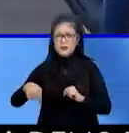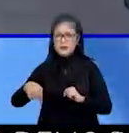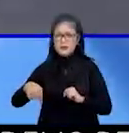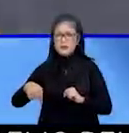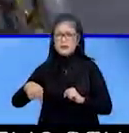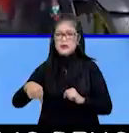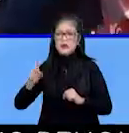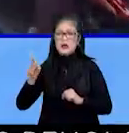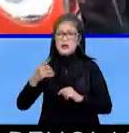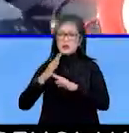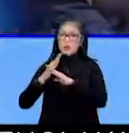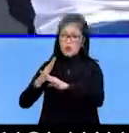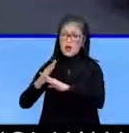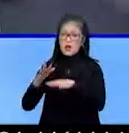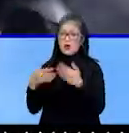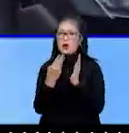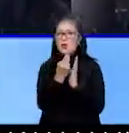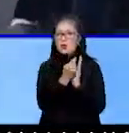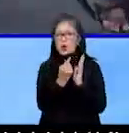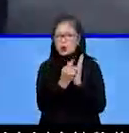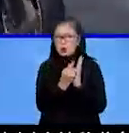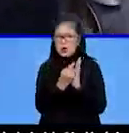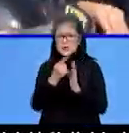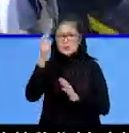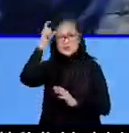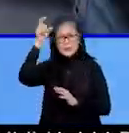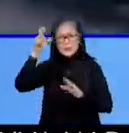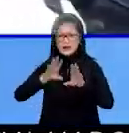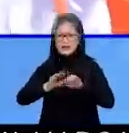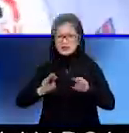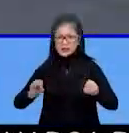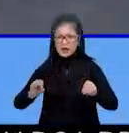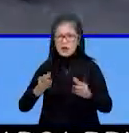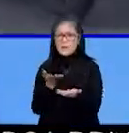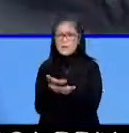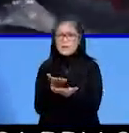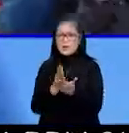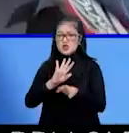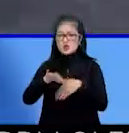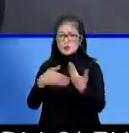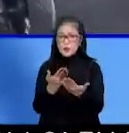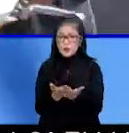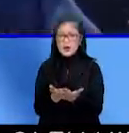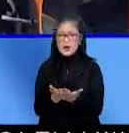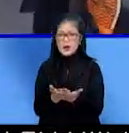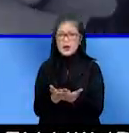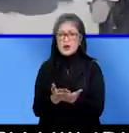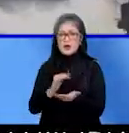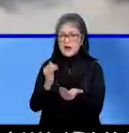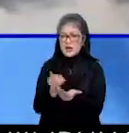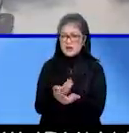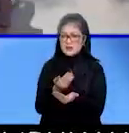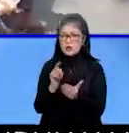melakukan penolakan terhadap undang-undang Omnibus Law dan juga meminta untuk kenaikan upah